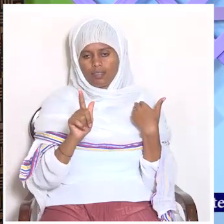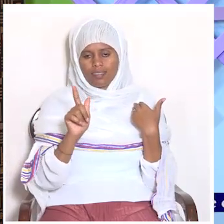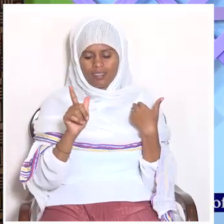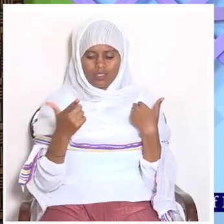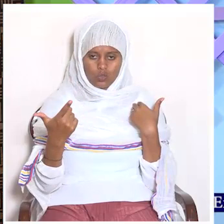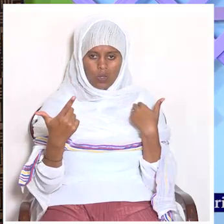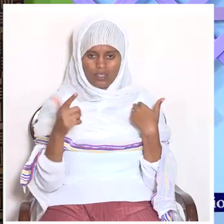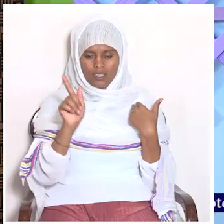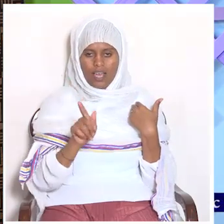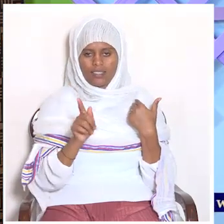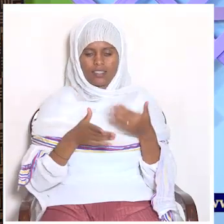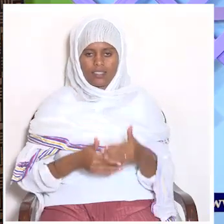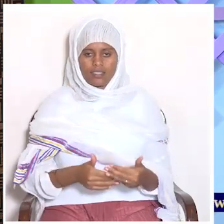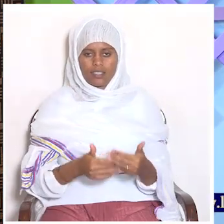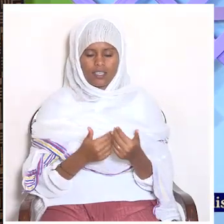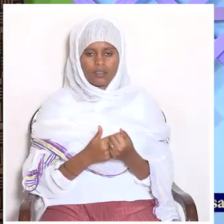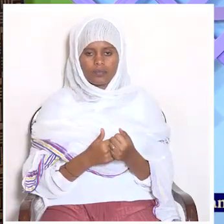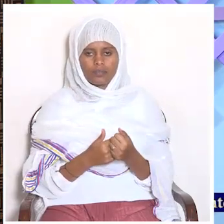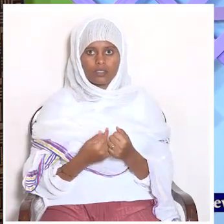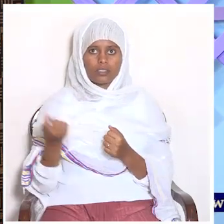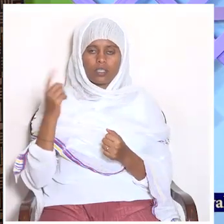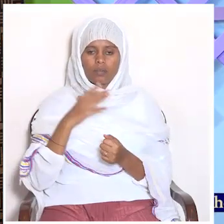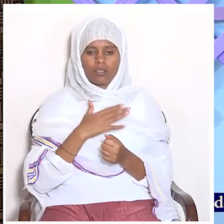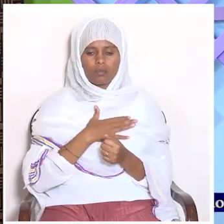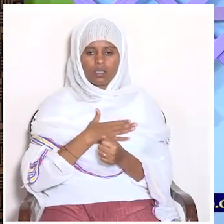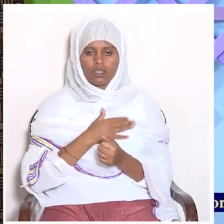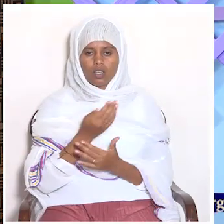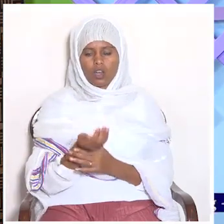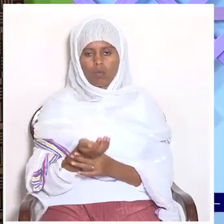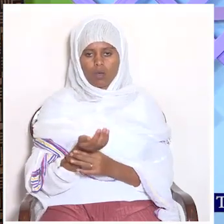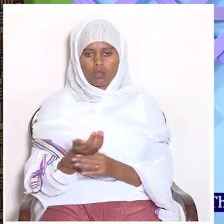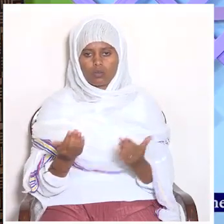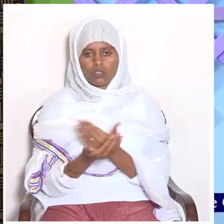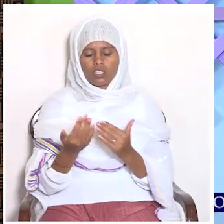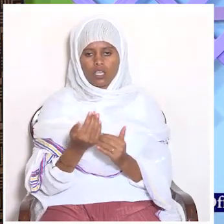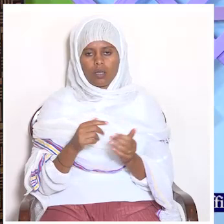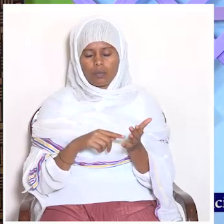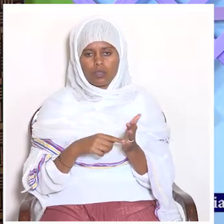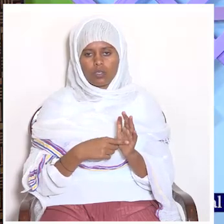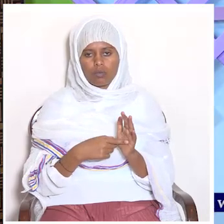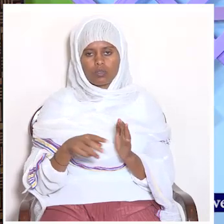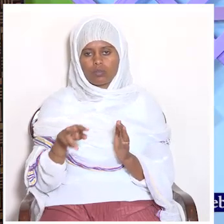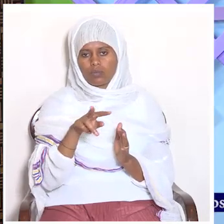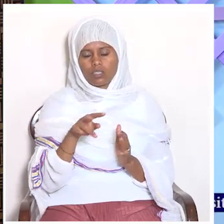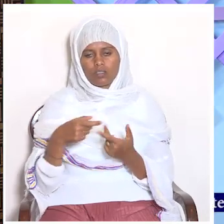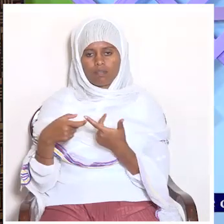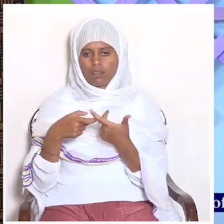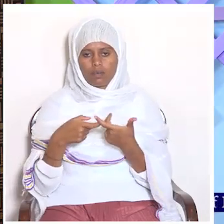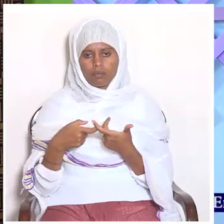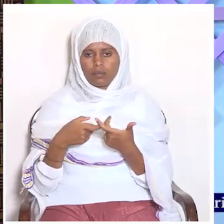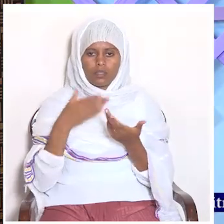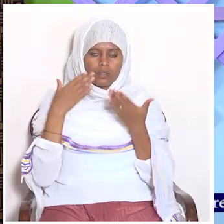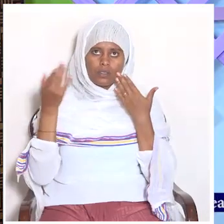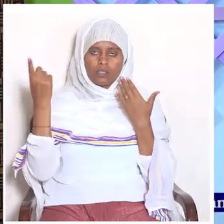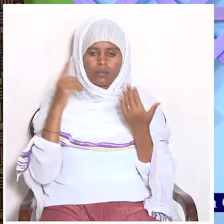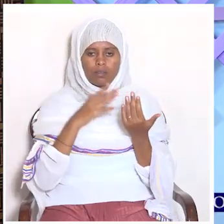ብሸውዓተ ነሃሴ ፀነሰት ይብለና። እዚ እግዚኣብሔር ኣምላኽ ልማኖኦም ዘይከልኦም ነዞም ክልተ